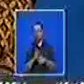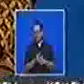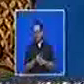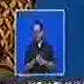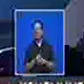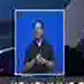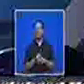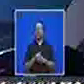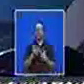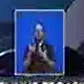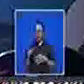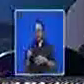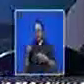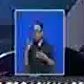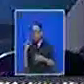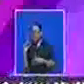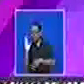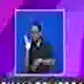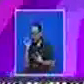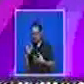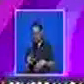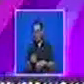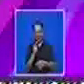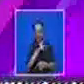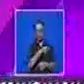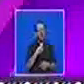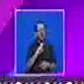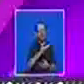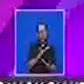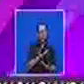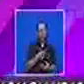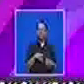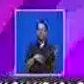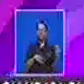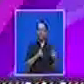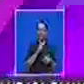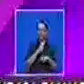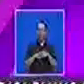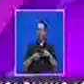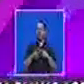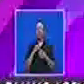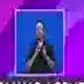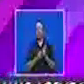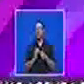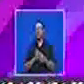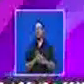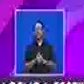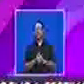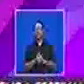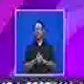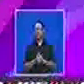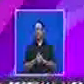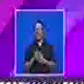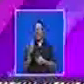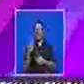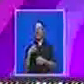selama 1,5 menit. Jika sebelumnya yang diberikan kesempatan pertama adalah paslon nomor urut 2, kali ini giliran paslon nomor